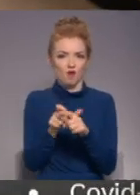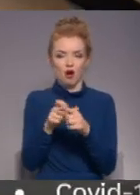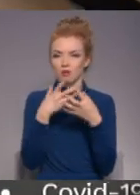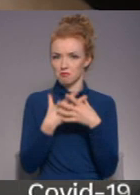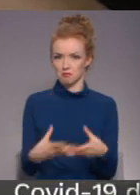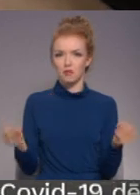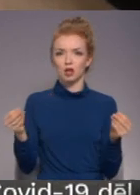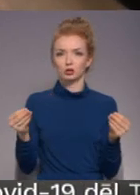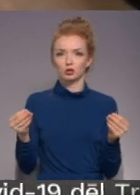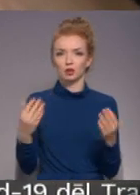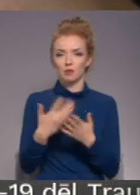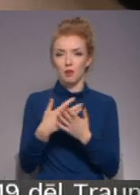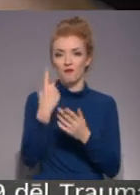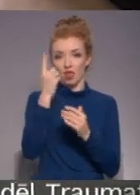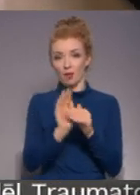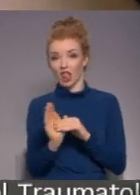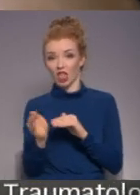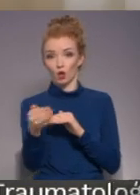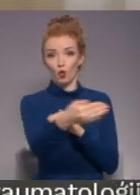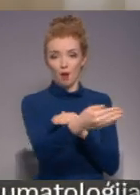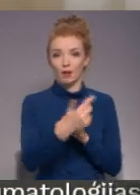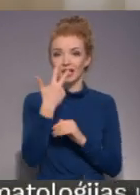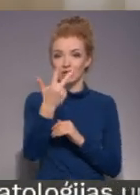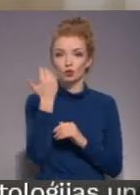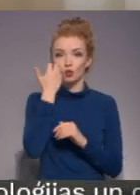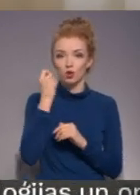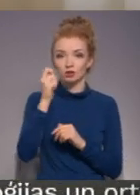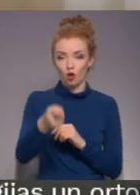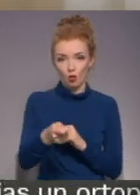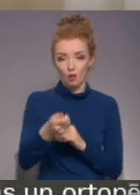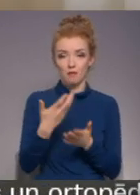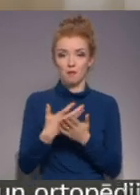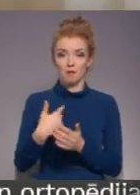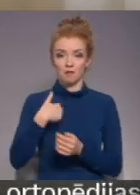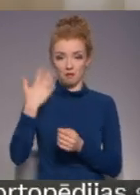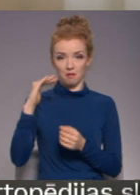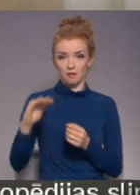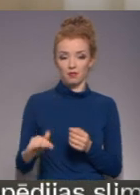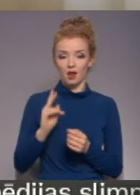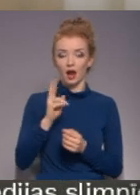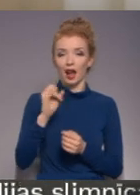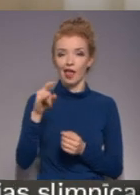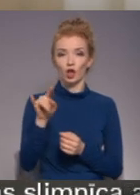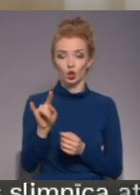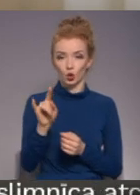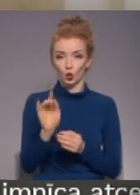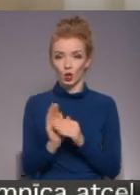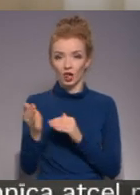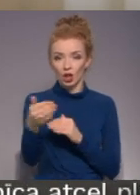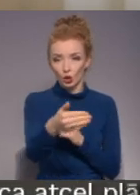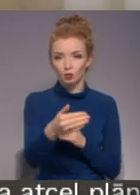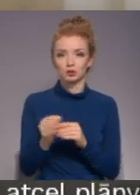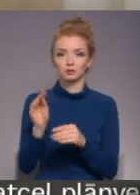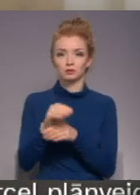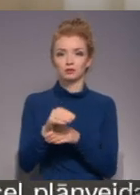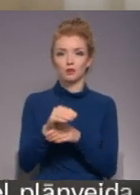kur vienam līkumam ir trīs nosaukumi. Kā man viņš bērnībā bija kreitu līkums, tad ir blomentā līkums